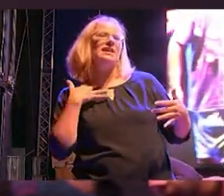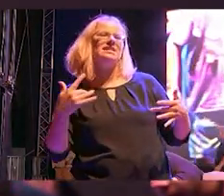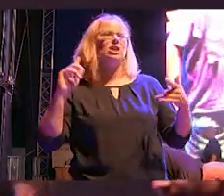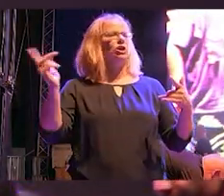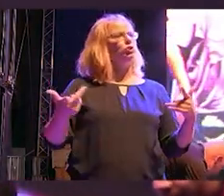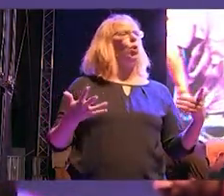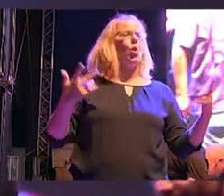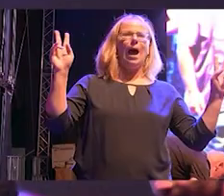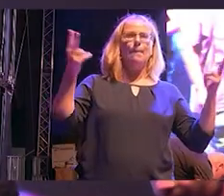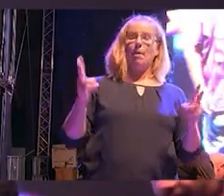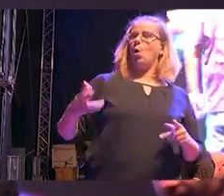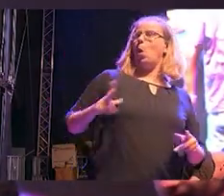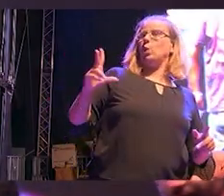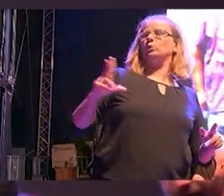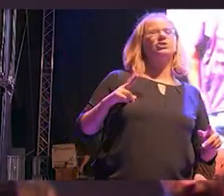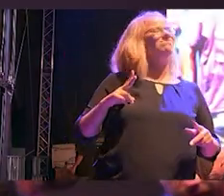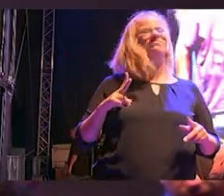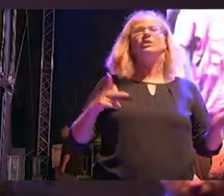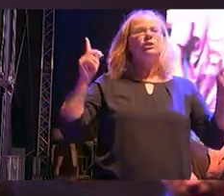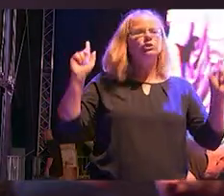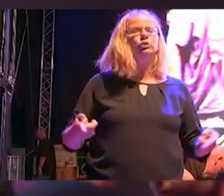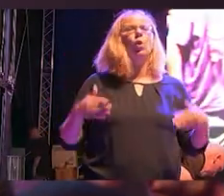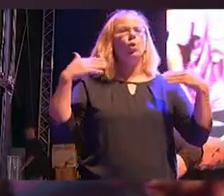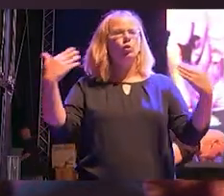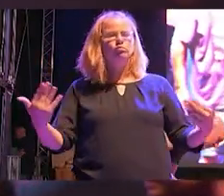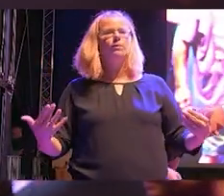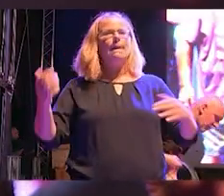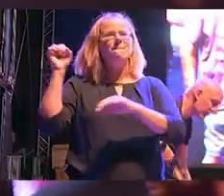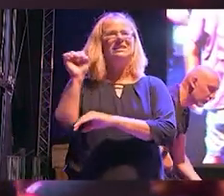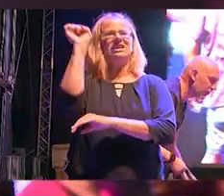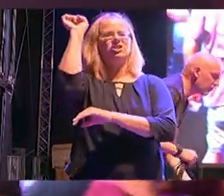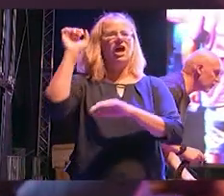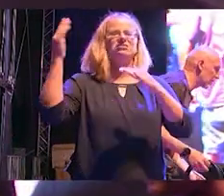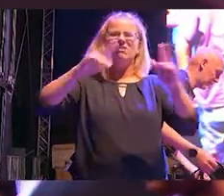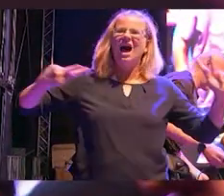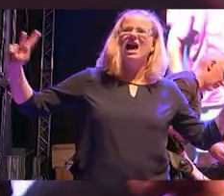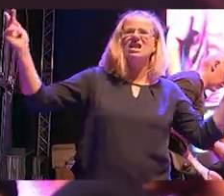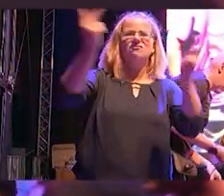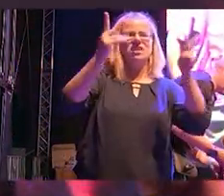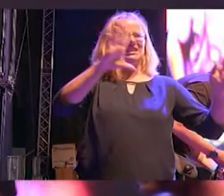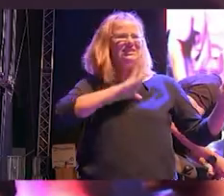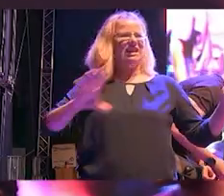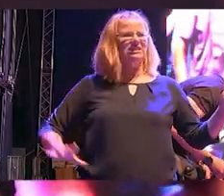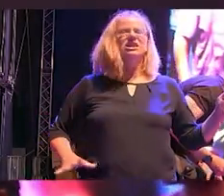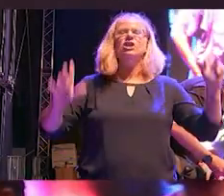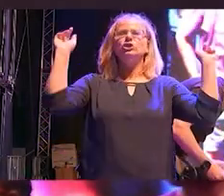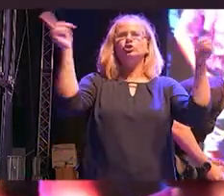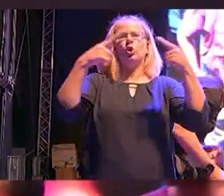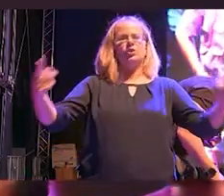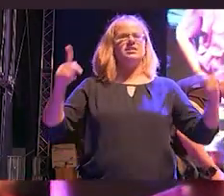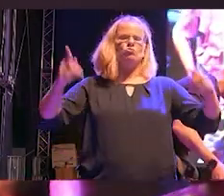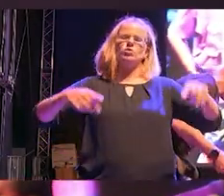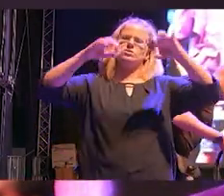die Grundvoraussetzung dafür, um das Patriarchat genannte Kontinuum der Gewalt endlich auch in Sachsen zu durchbrechen.